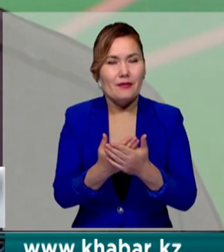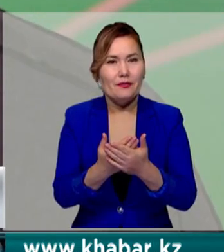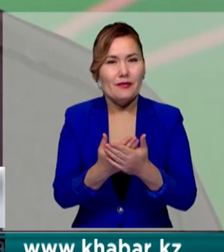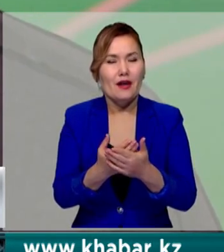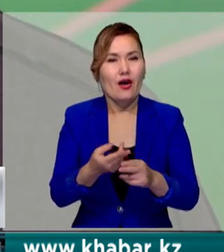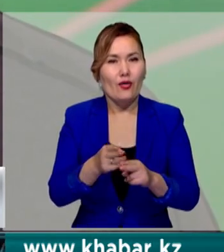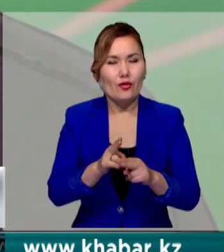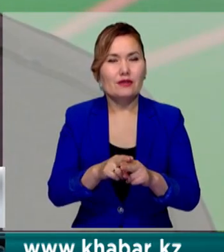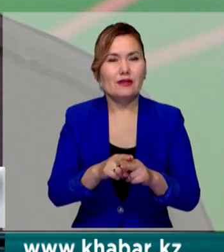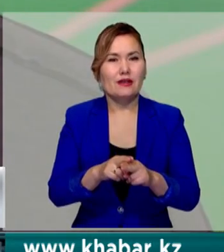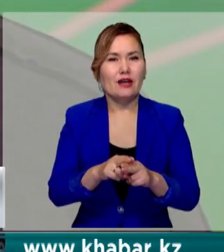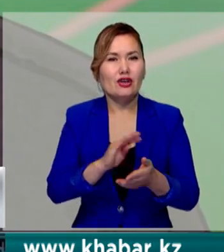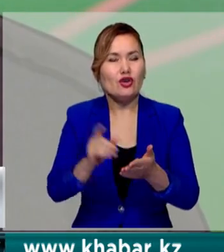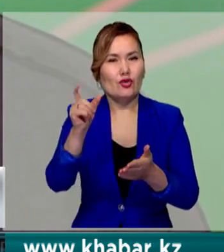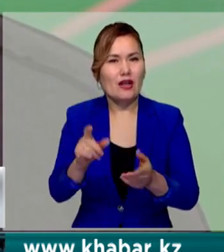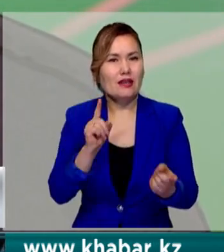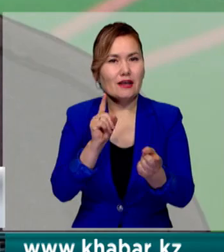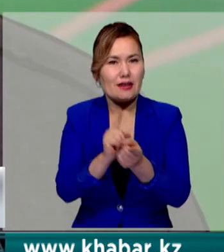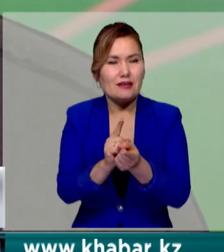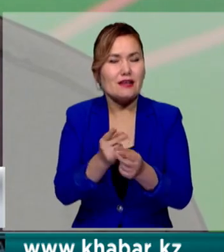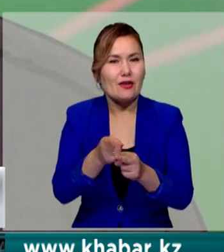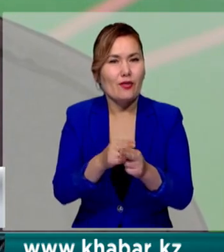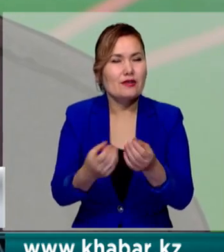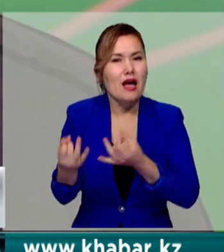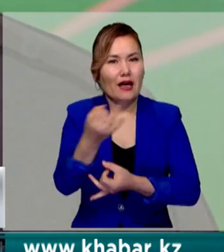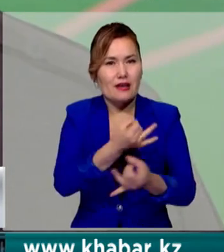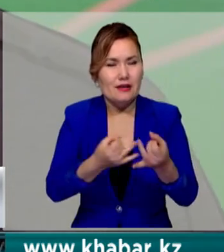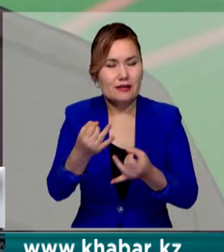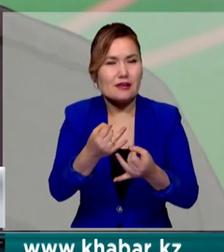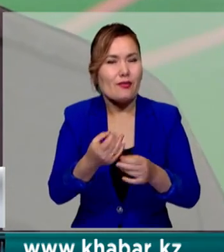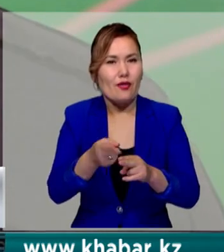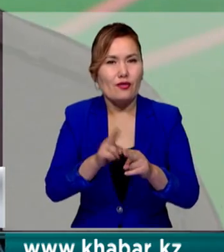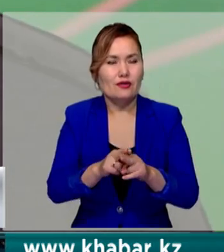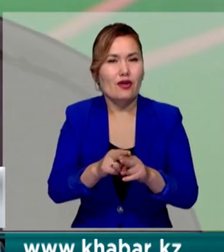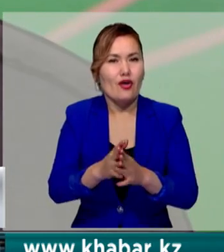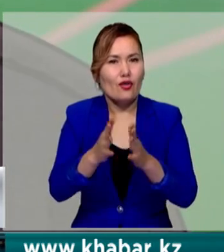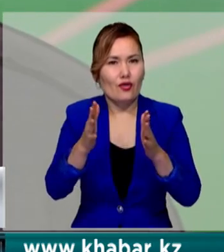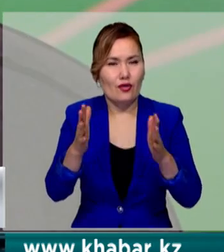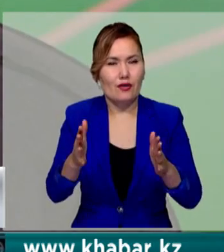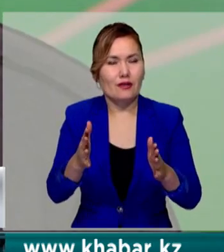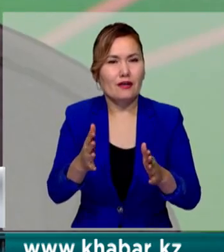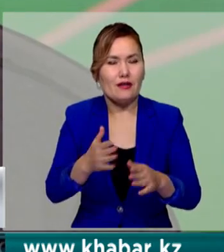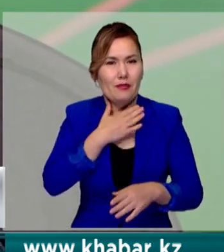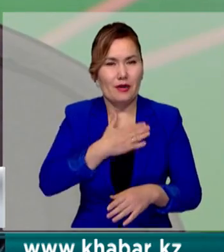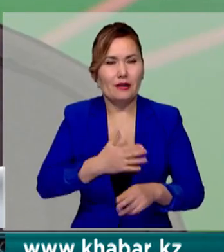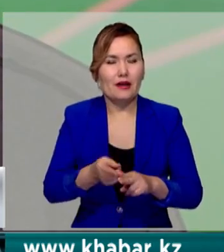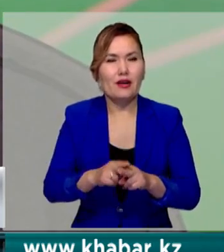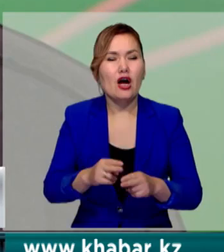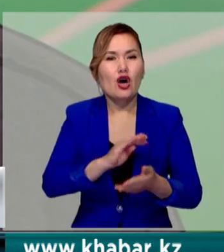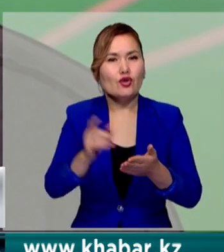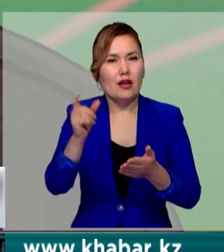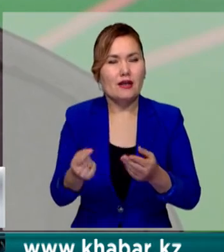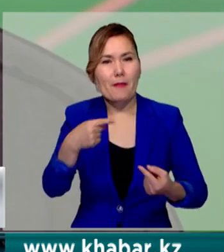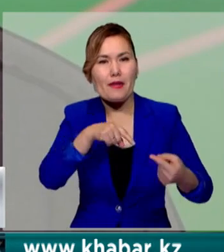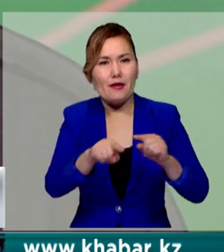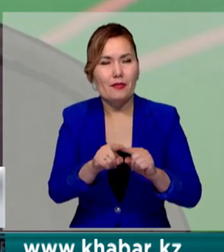тұрақтылықтың кепілі іспеттес үлкен шаралардың бірі. Осы арқылы журналистердің ауыз бірлігін, бір-біріне деген қарым-қатынасын